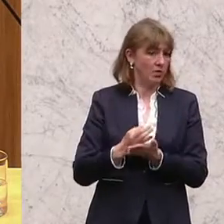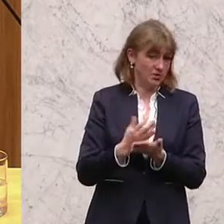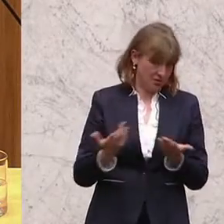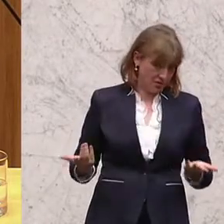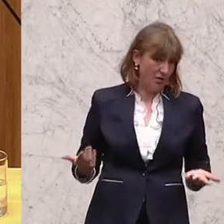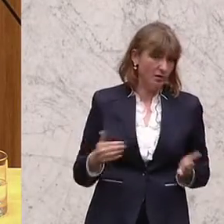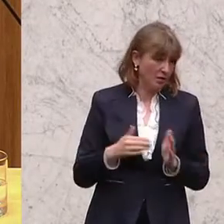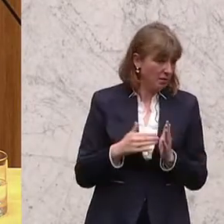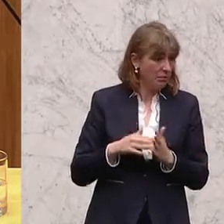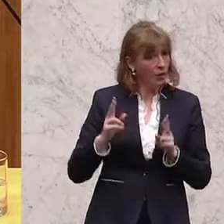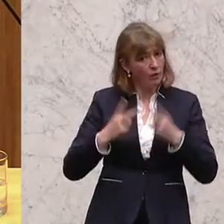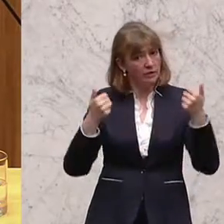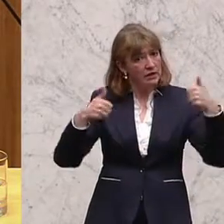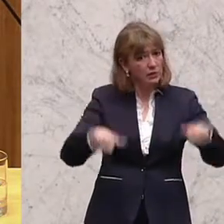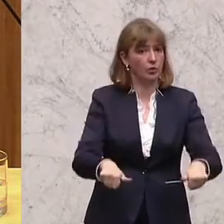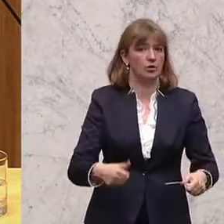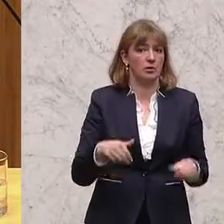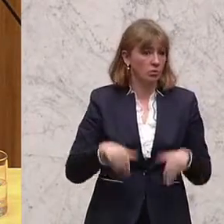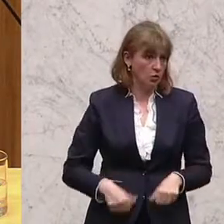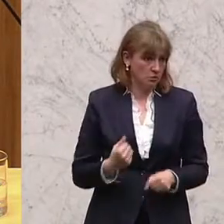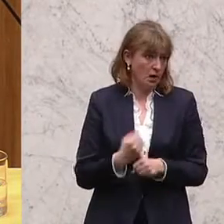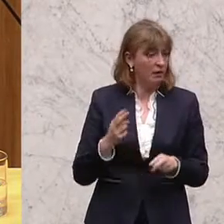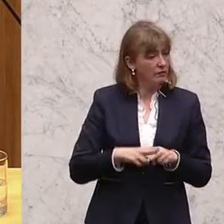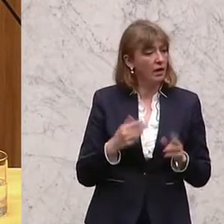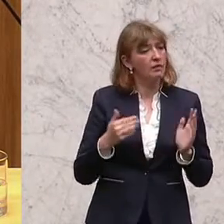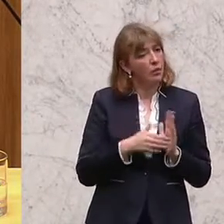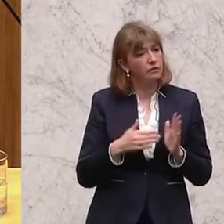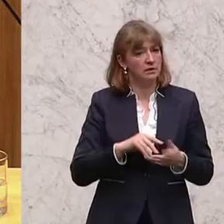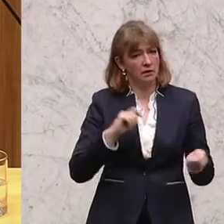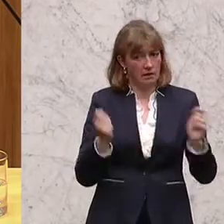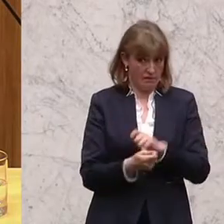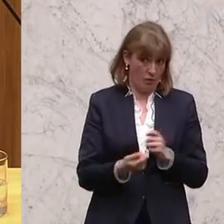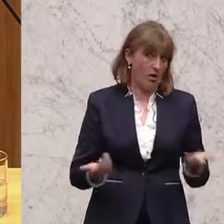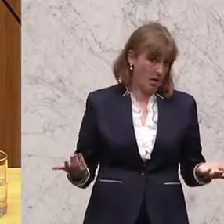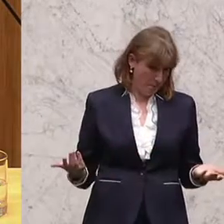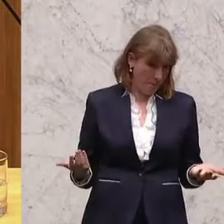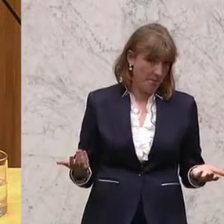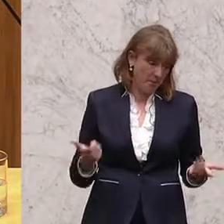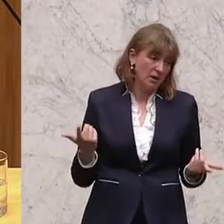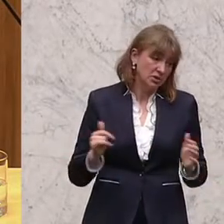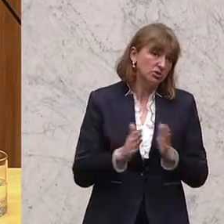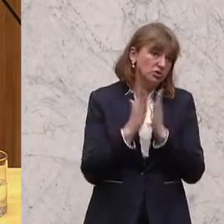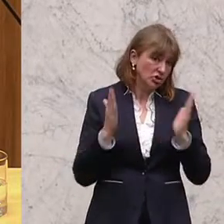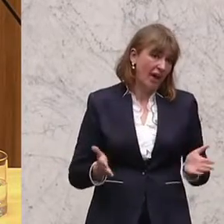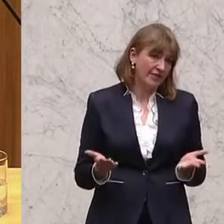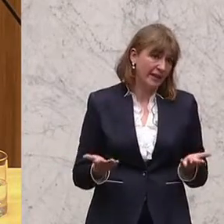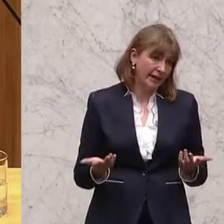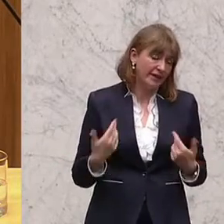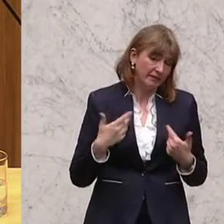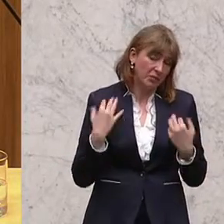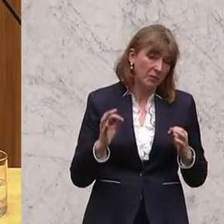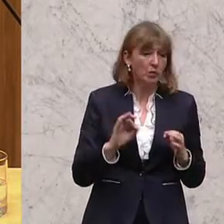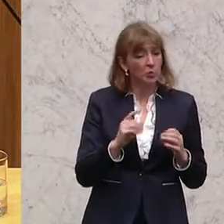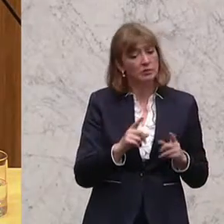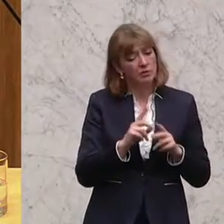die auch öffentlich auch einen Druck erzeugen kann und auch muss, wenn es um die notwendigen Reformen in Österreich geht. Schade, es hätte gut in das neue Konzept